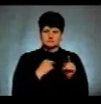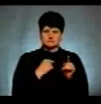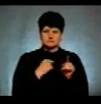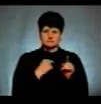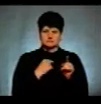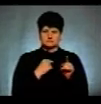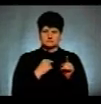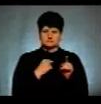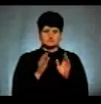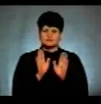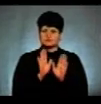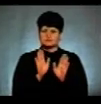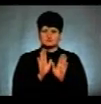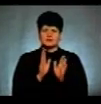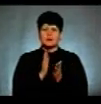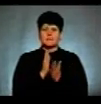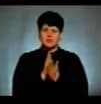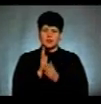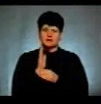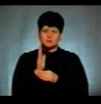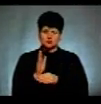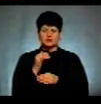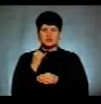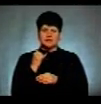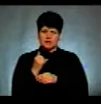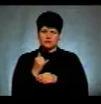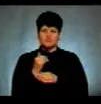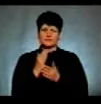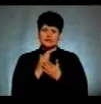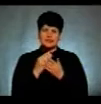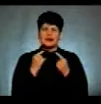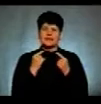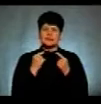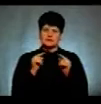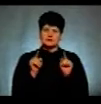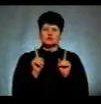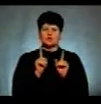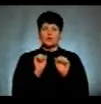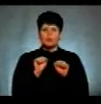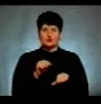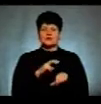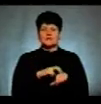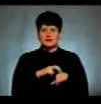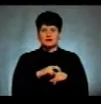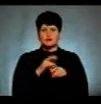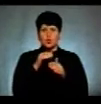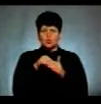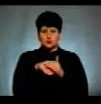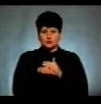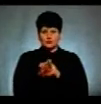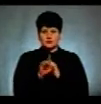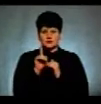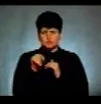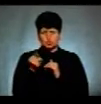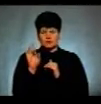нема? Ні, має бути все-таки телефон. Є альтернатива, що може лікар роздрукувати оцей